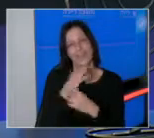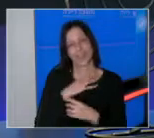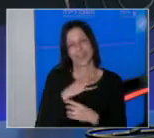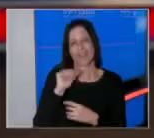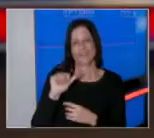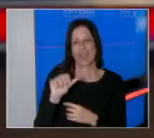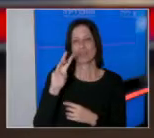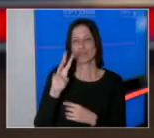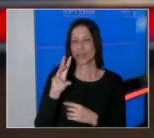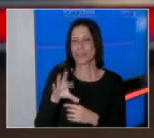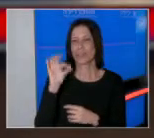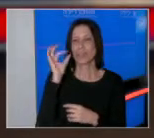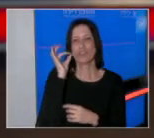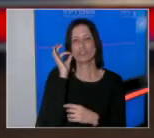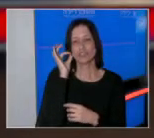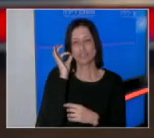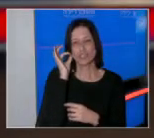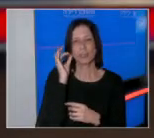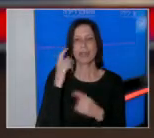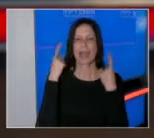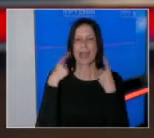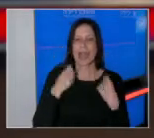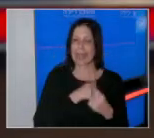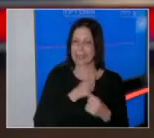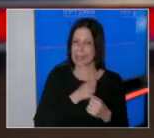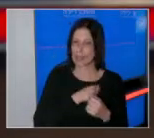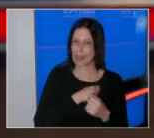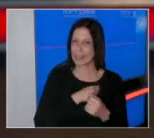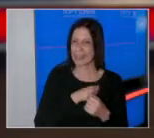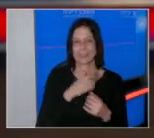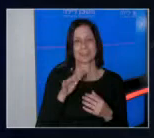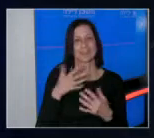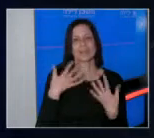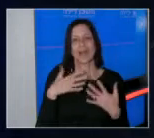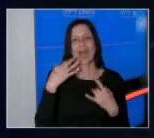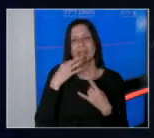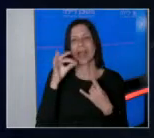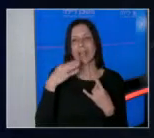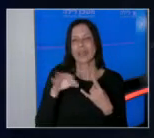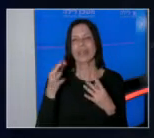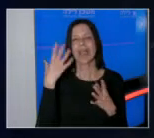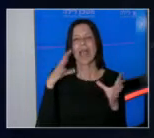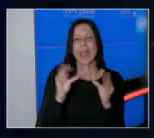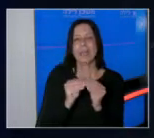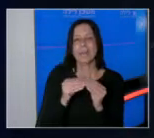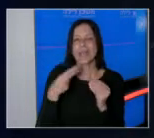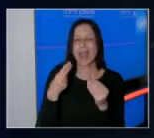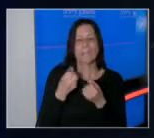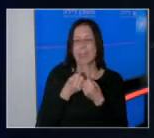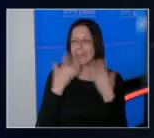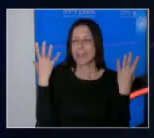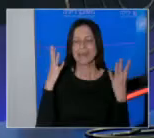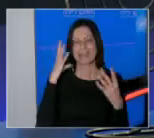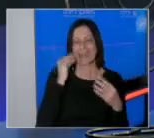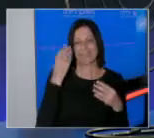אפרת שוקון, נבחרות, נשים חרדיות לייצוג שוויון וכל. איזה הדלקת נרות הייתה לי, מילה מהממת. כן, ראיתי. איזה כיף היה.